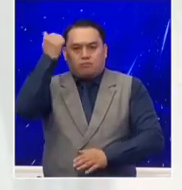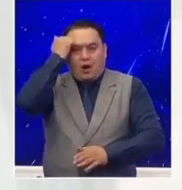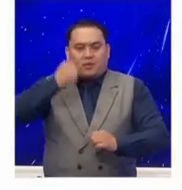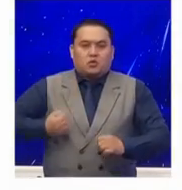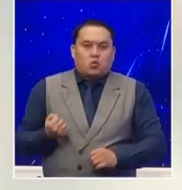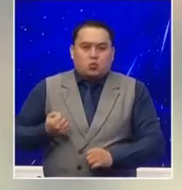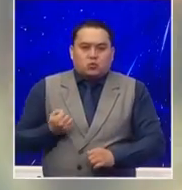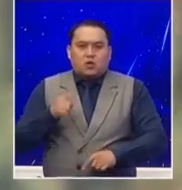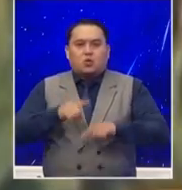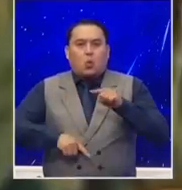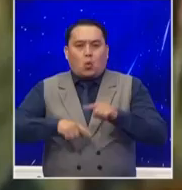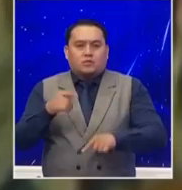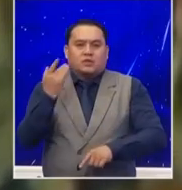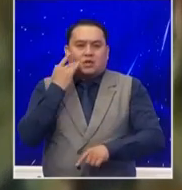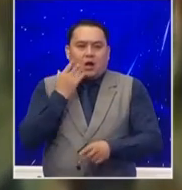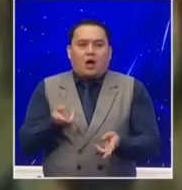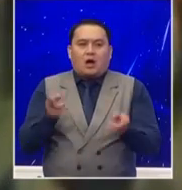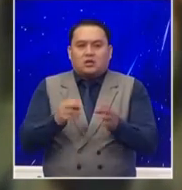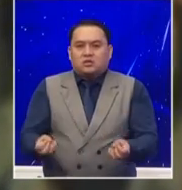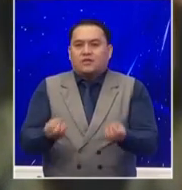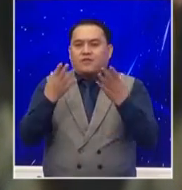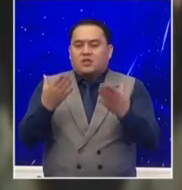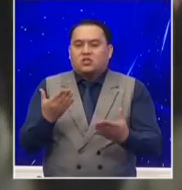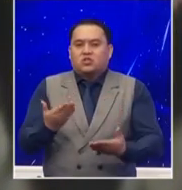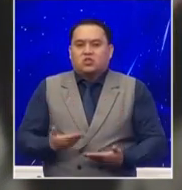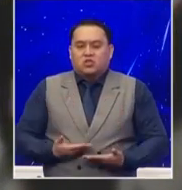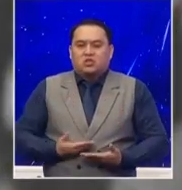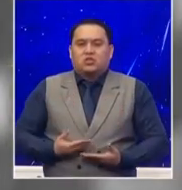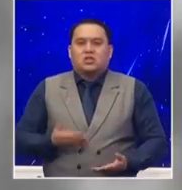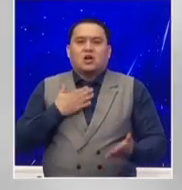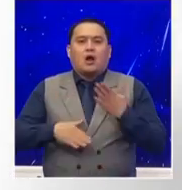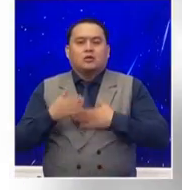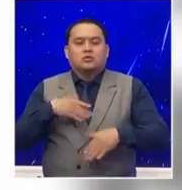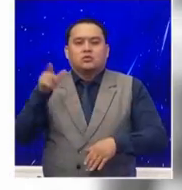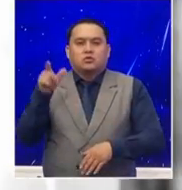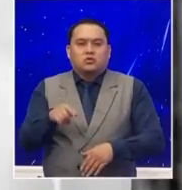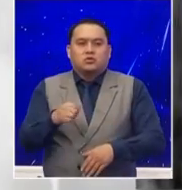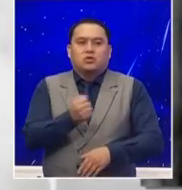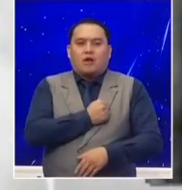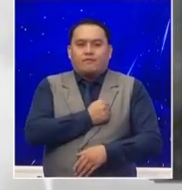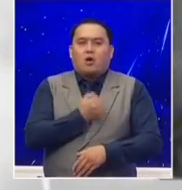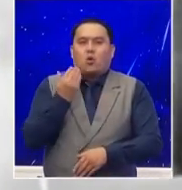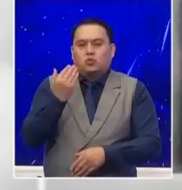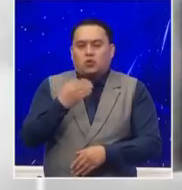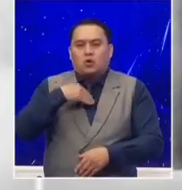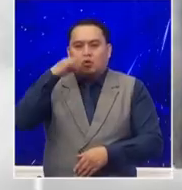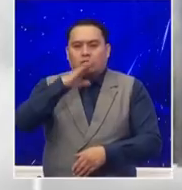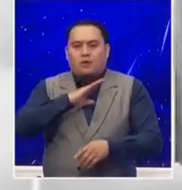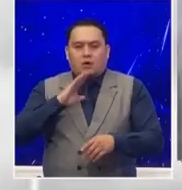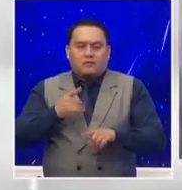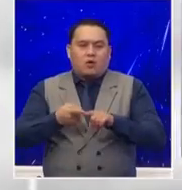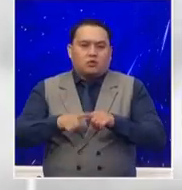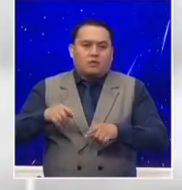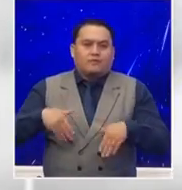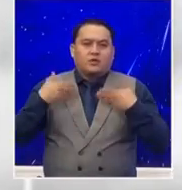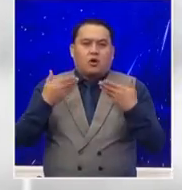друзей, родственников и коллег он навсегда останется светлым и жизнерадостным человеком. Слова соболезнования близким Алимгазы Раимбекова одним из